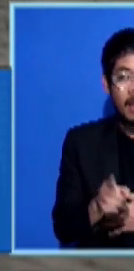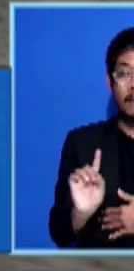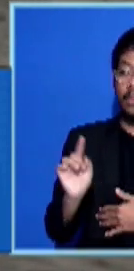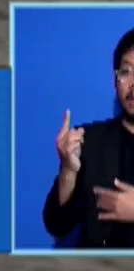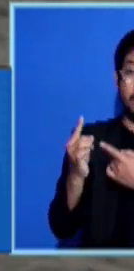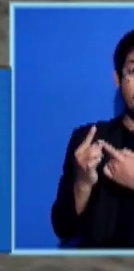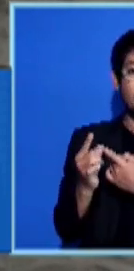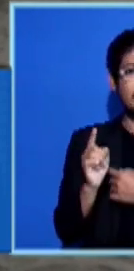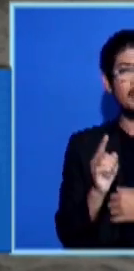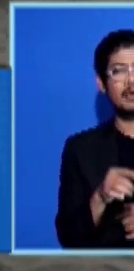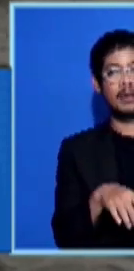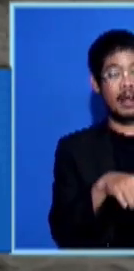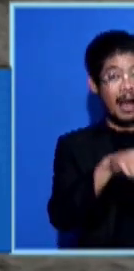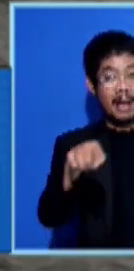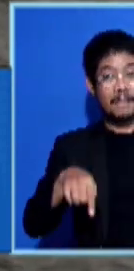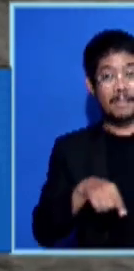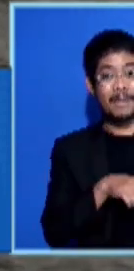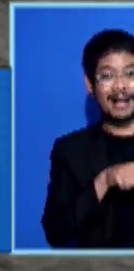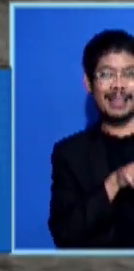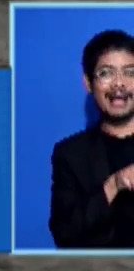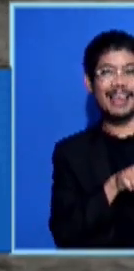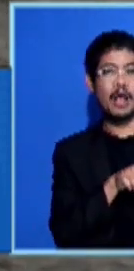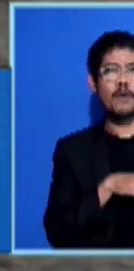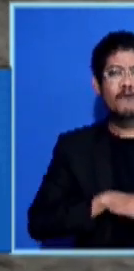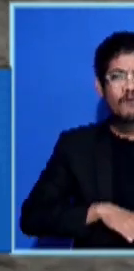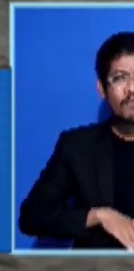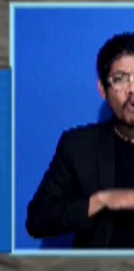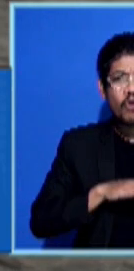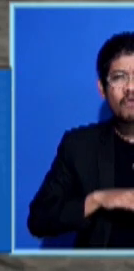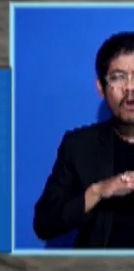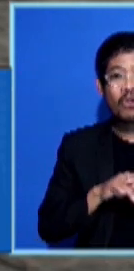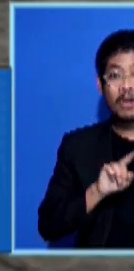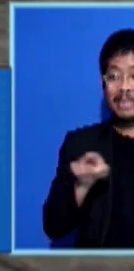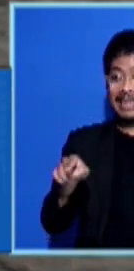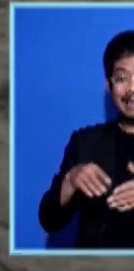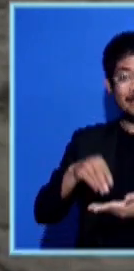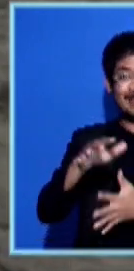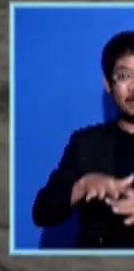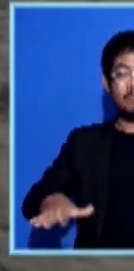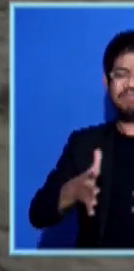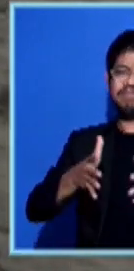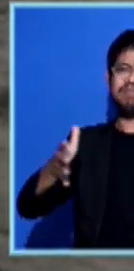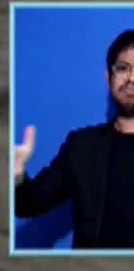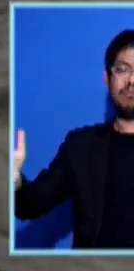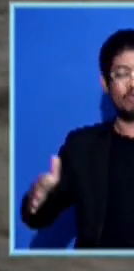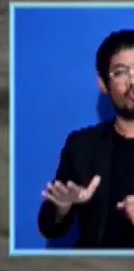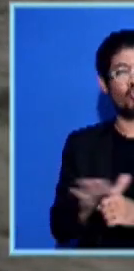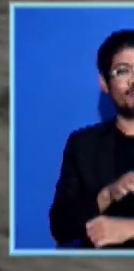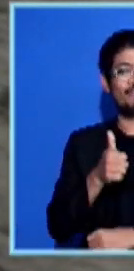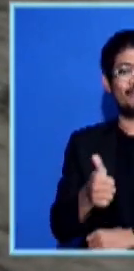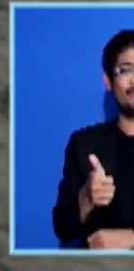kita sudah tidak umat untuk memadai umat kita yang ada. Kemudian yang kedua ada kendala juga di saat waktu